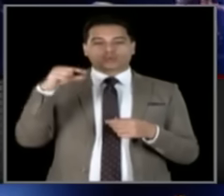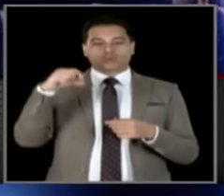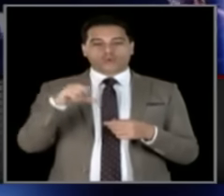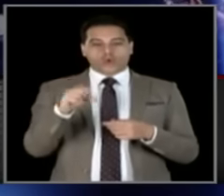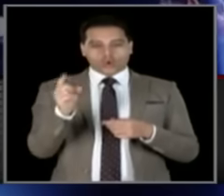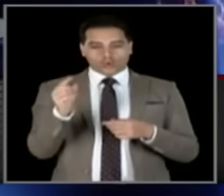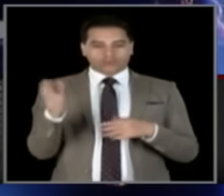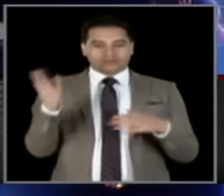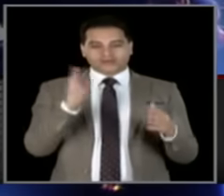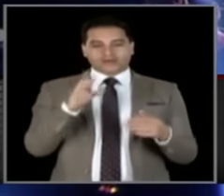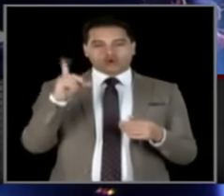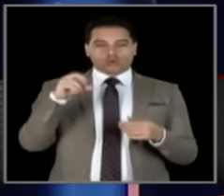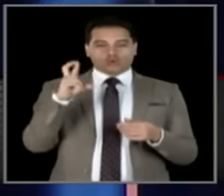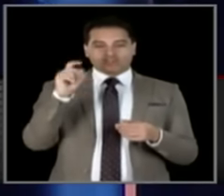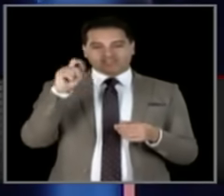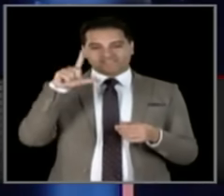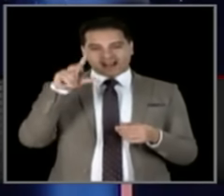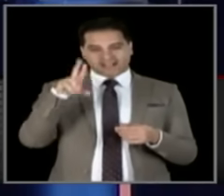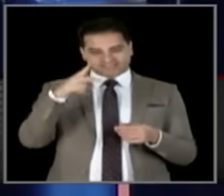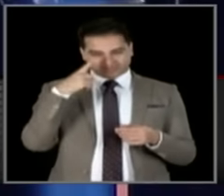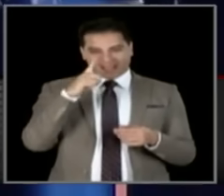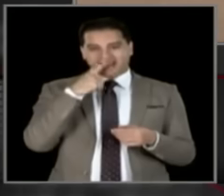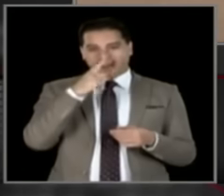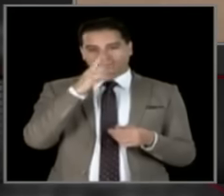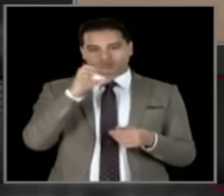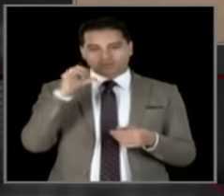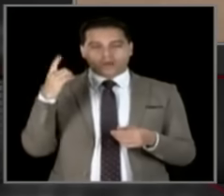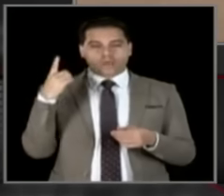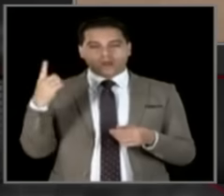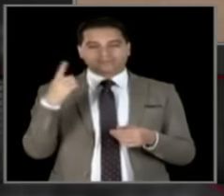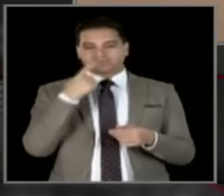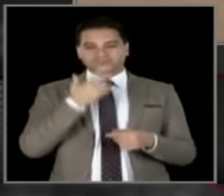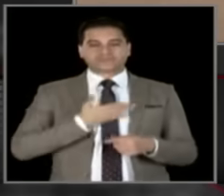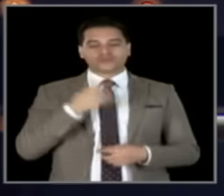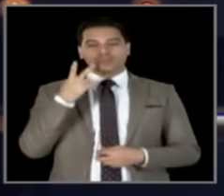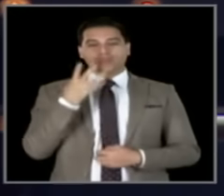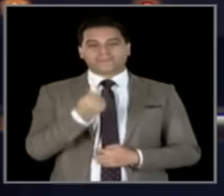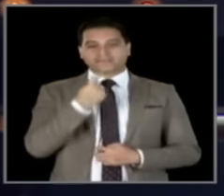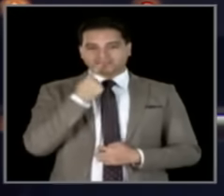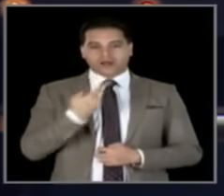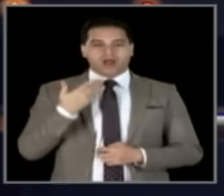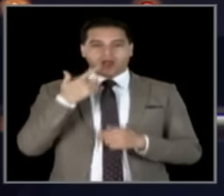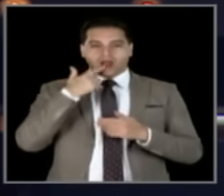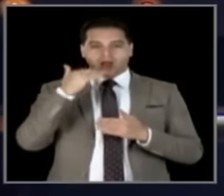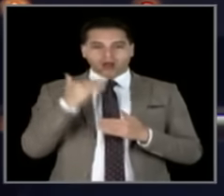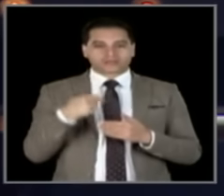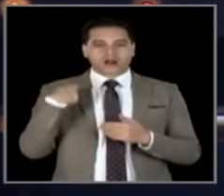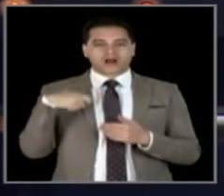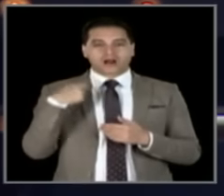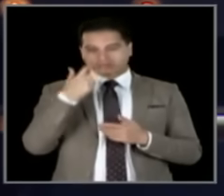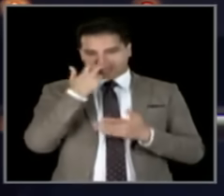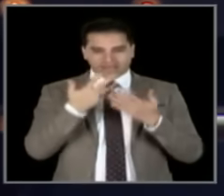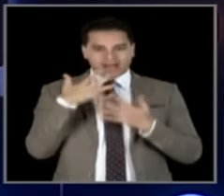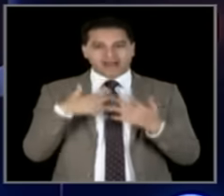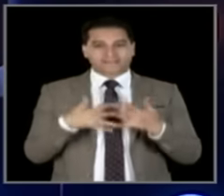تولى الحكم 1901 وكان عنده 42 سنة. أصغر رئيس في